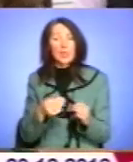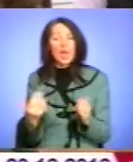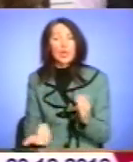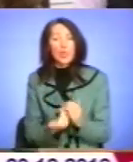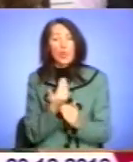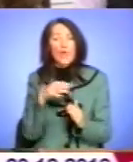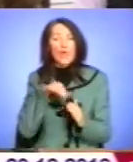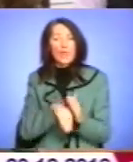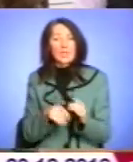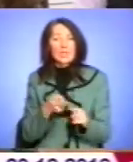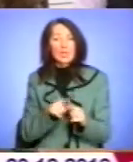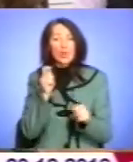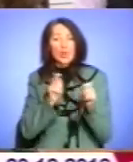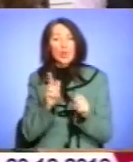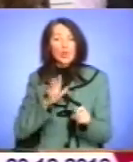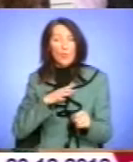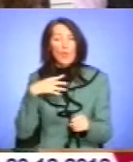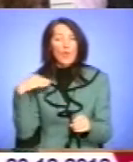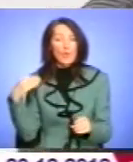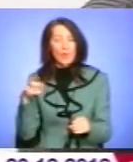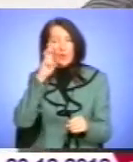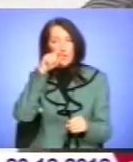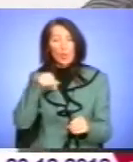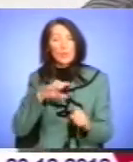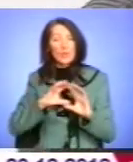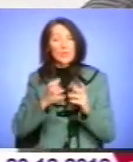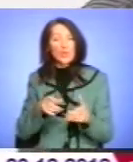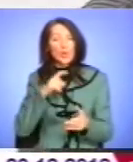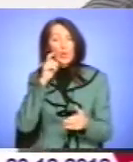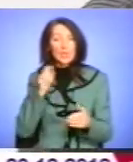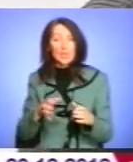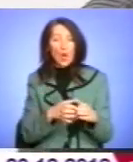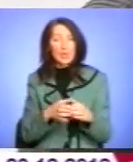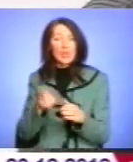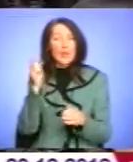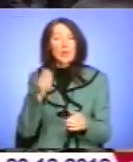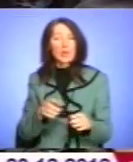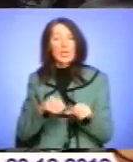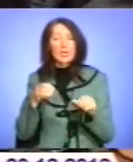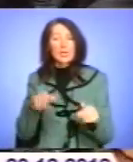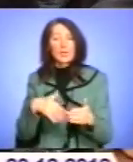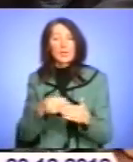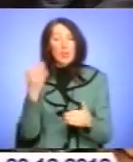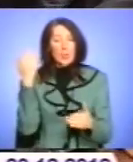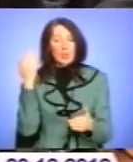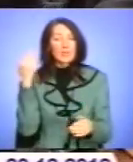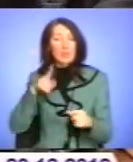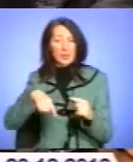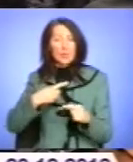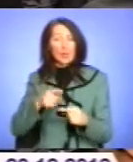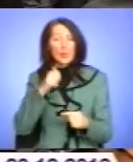цьогорічного форуму, що відбувався у Львові. Відомі у світі українські колективи приїдуть на землю своїх предків і наступного року.